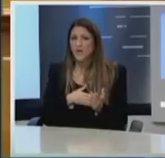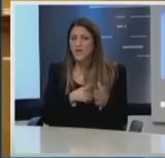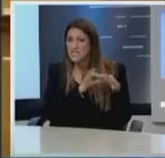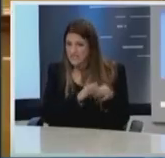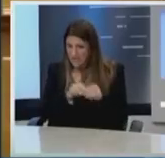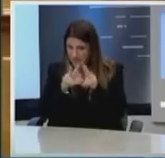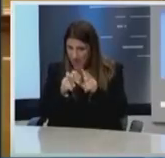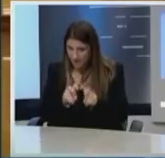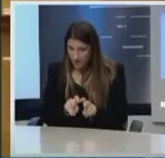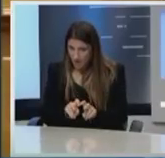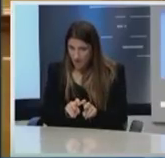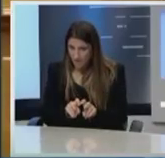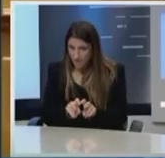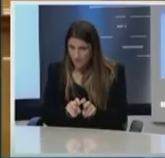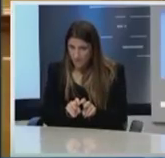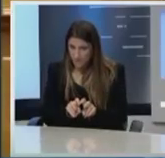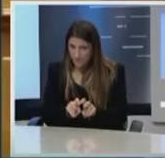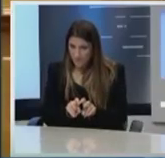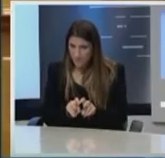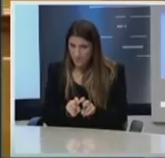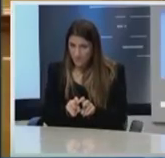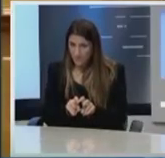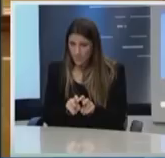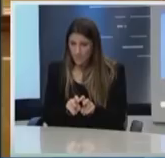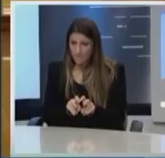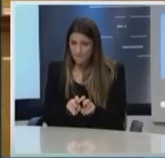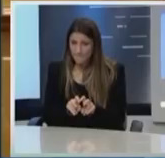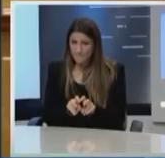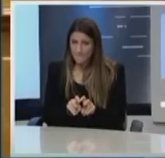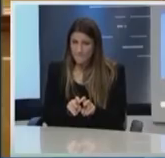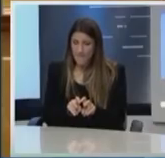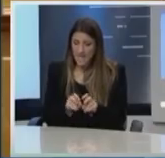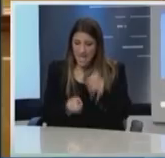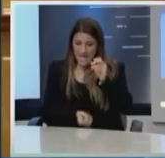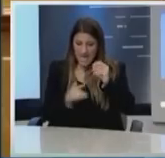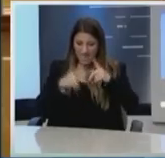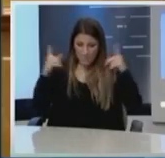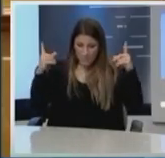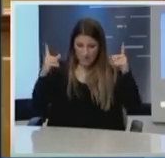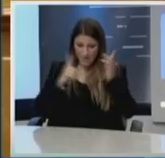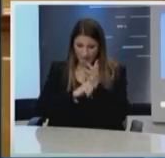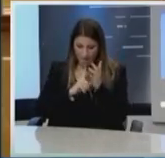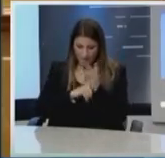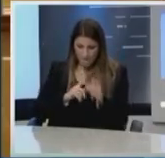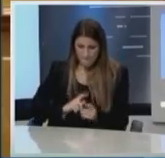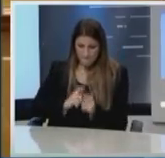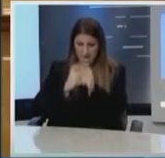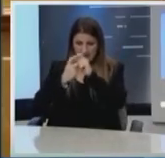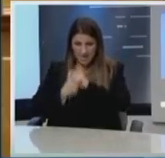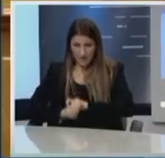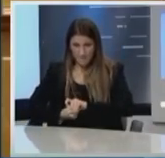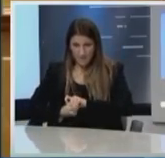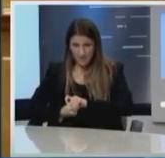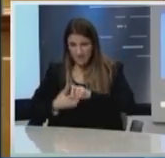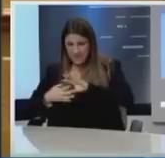Συνεχίζεται η έρευνα. Άτσε τον κόπο να μετατρέψει τη Νέα Δημοκρατία ο κ. Μητσοτάκης σε πολιτικό βραχίωνο